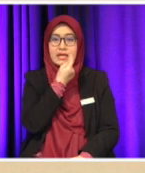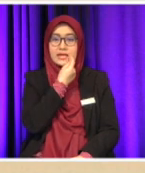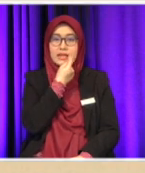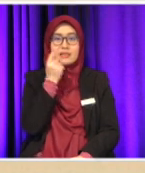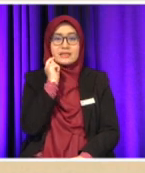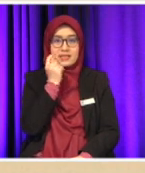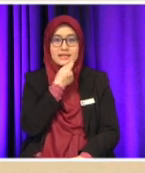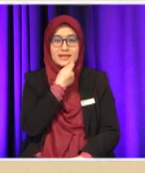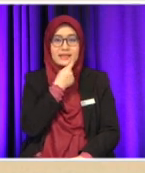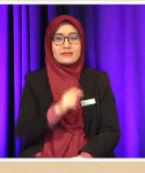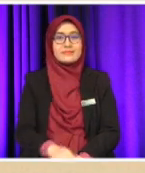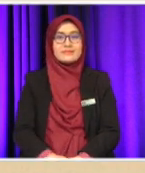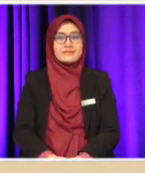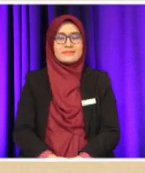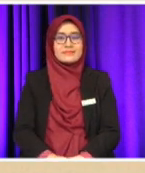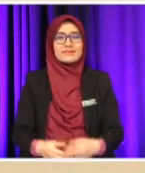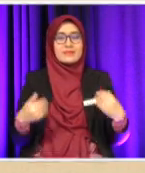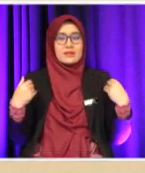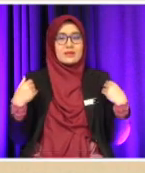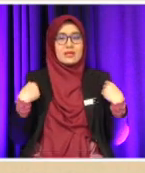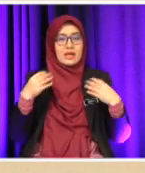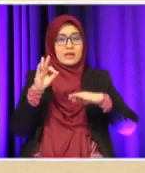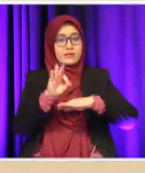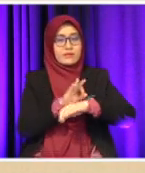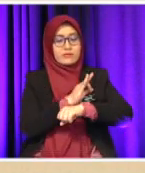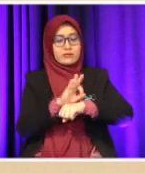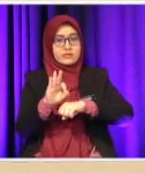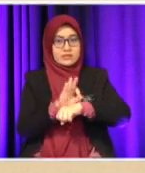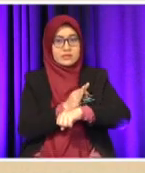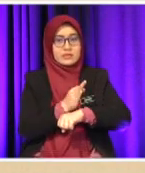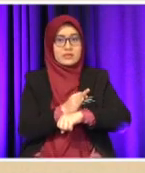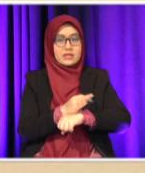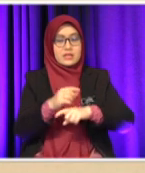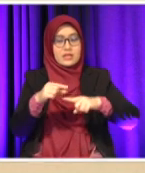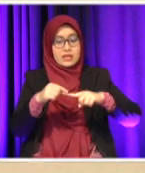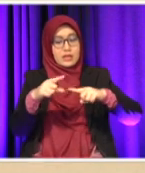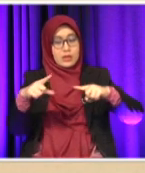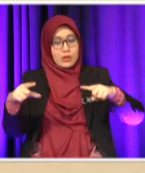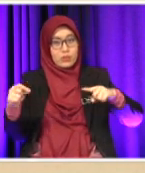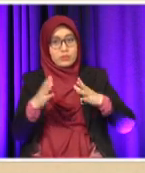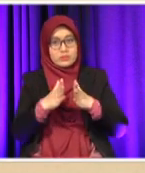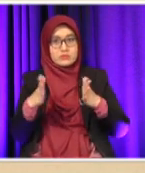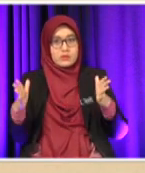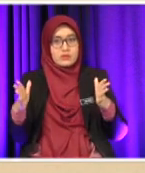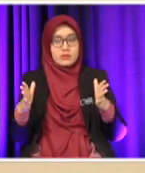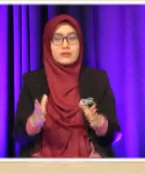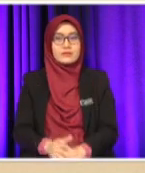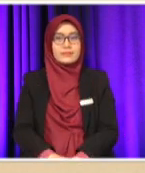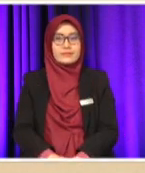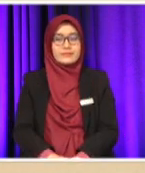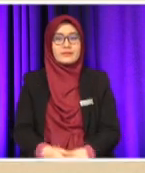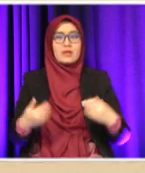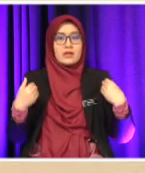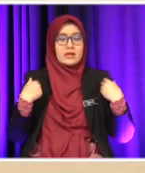ciri-ciri berdaun lebar dan juga berbunga di bagian atas permukaan air kemudian kita ada separa